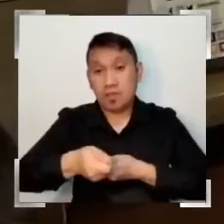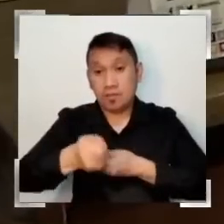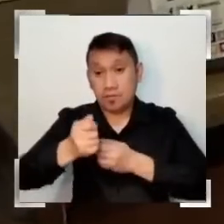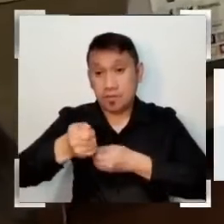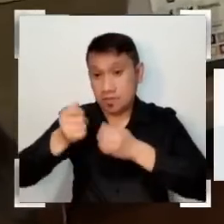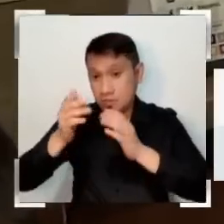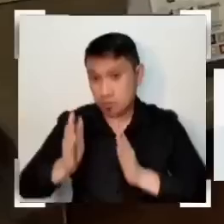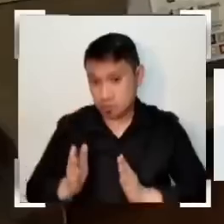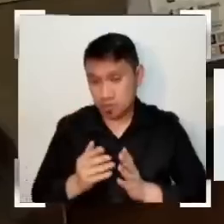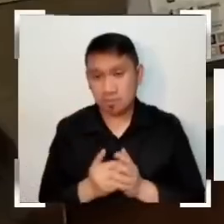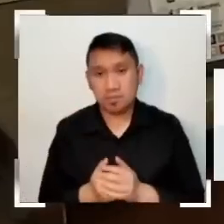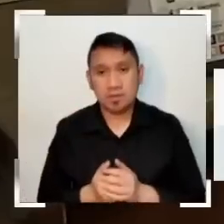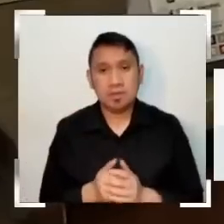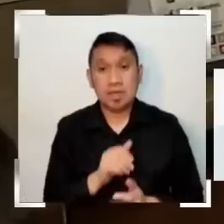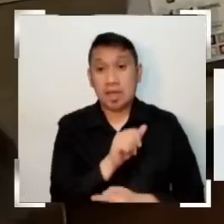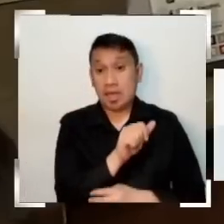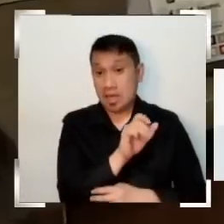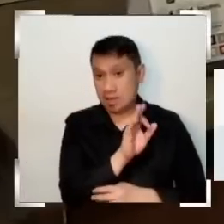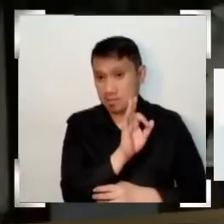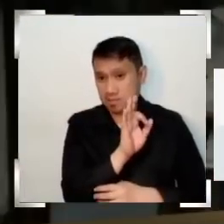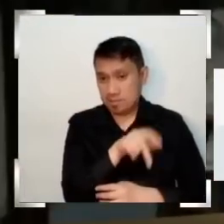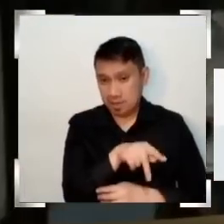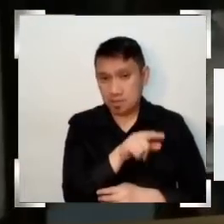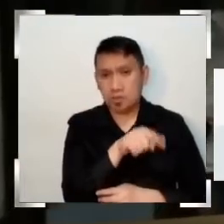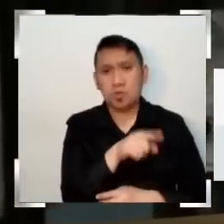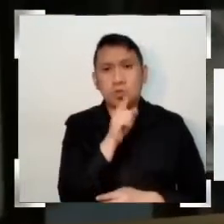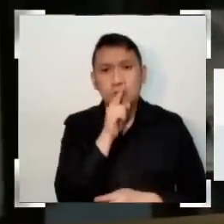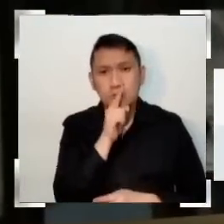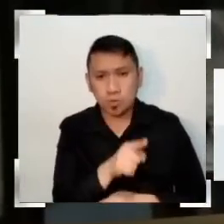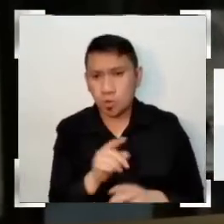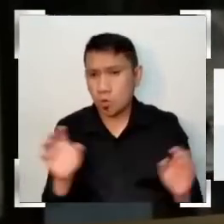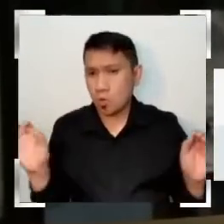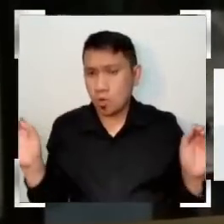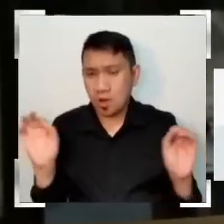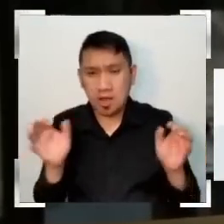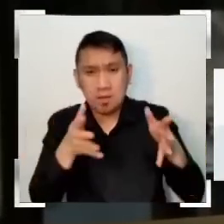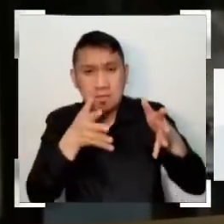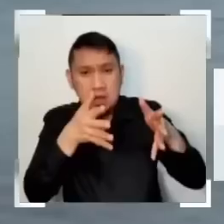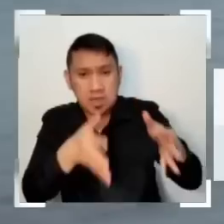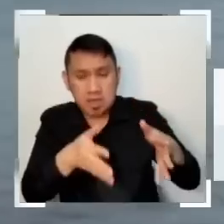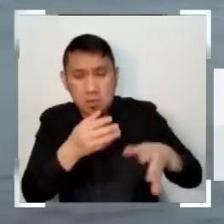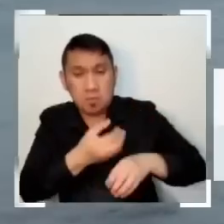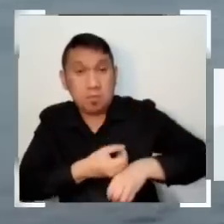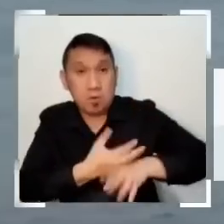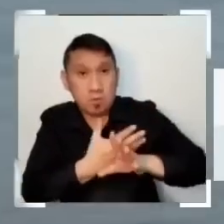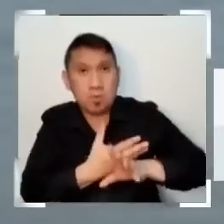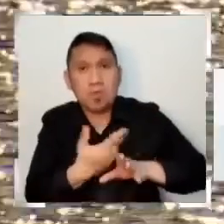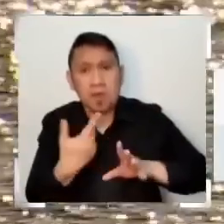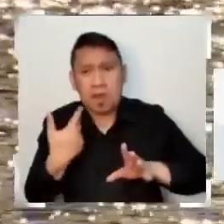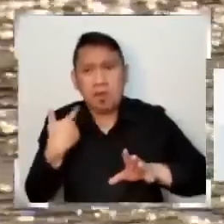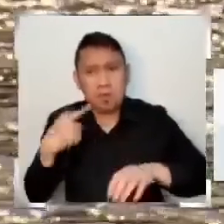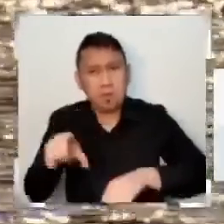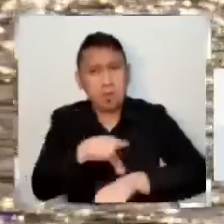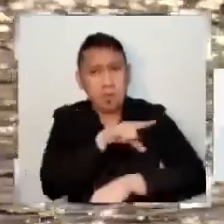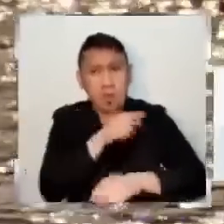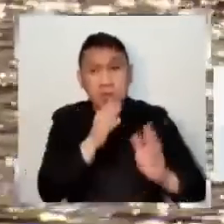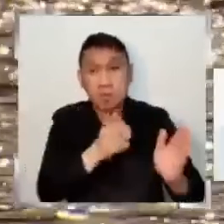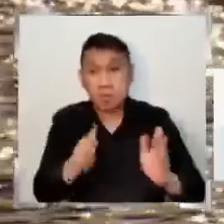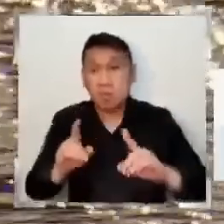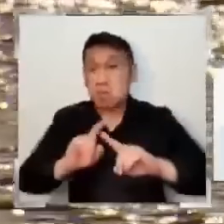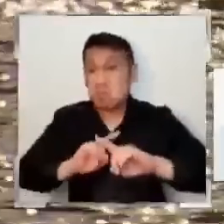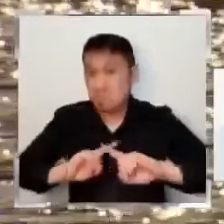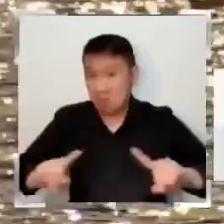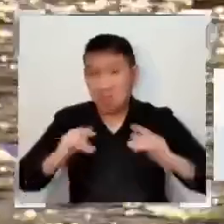ngayon ng AFP, walang maiiwang pampasabog sa aktibidad na matagal na raw nakaplano. Pero pagbabawalan pa rin maglayag ang